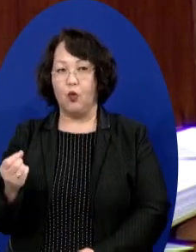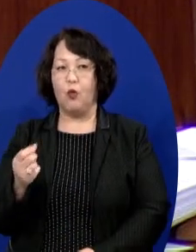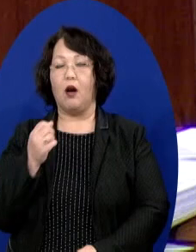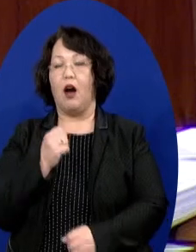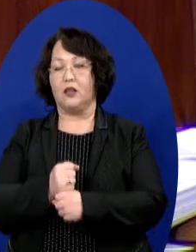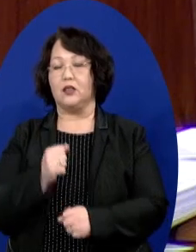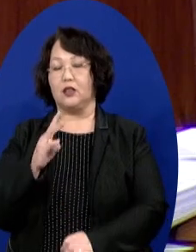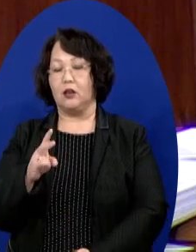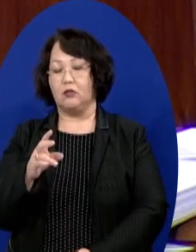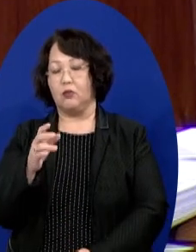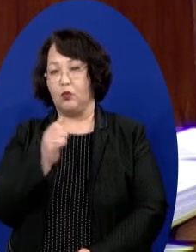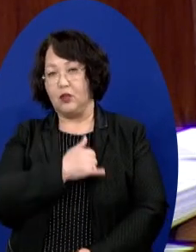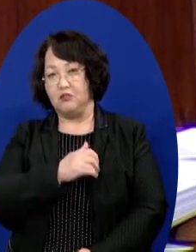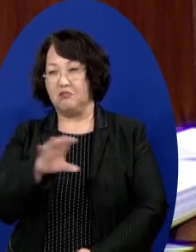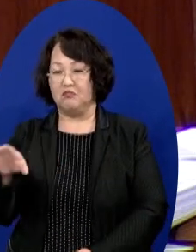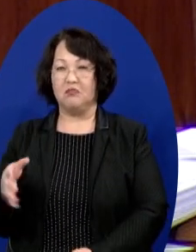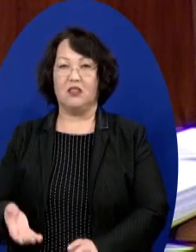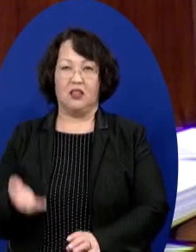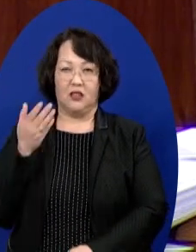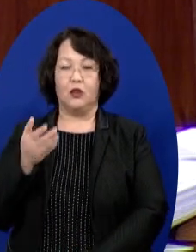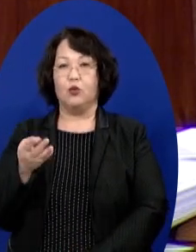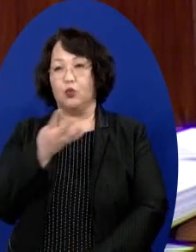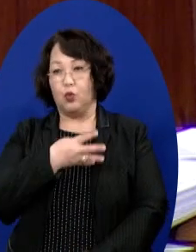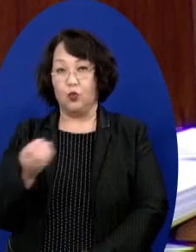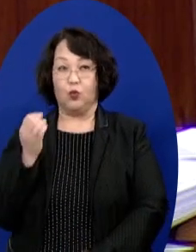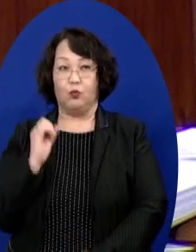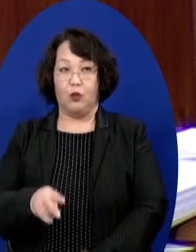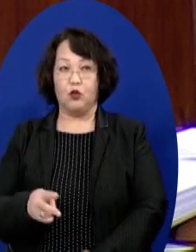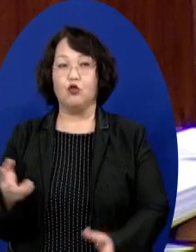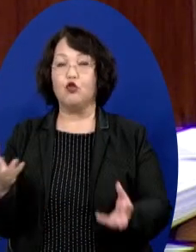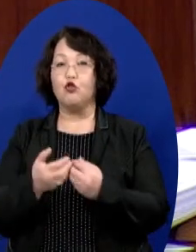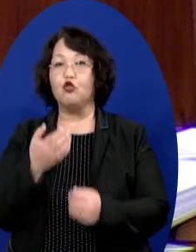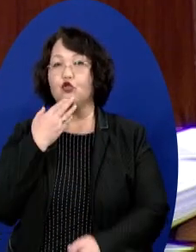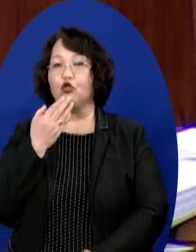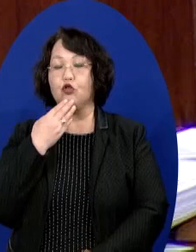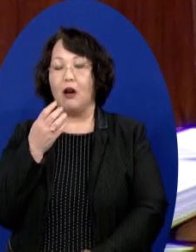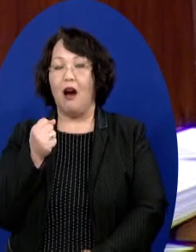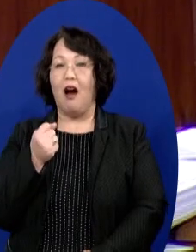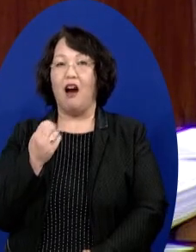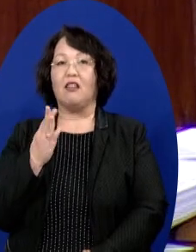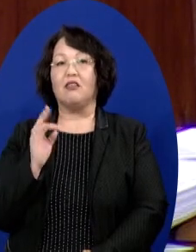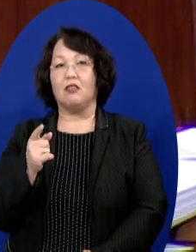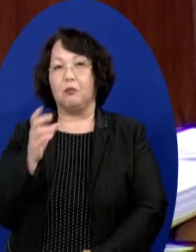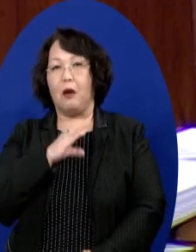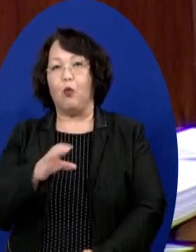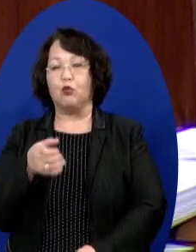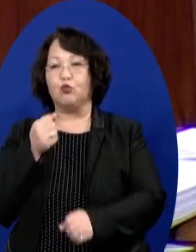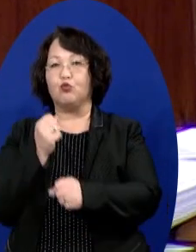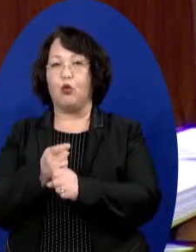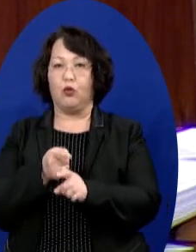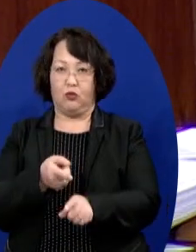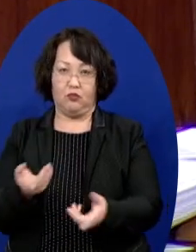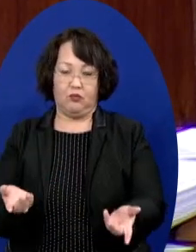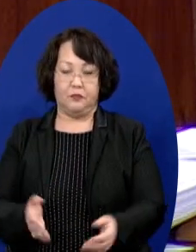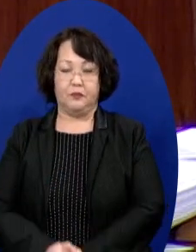дээ. Дээш. А 400-гээ явж байгаа бол хитгэн агентлагуудад зориулагдчихна. Хитгэн